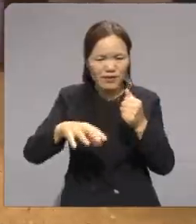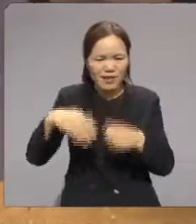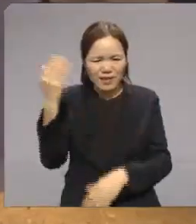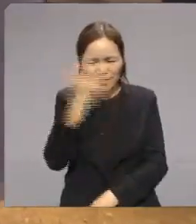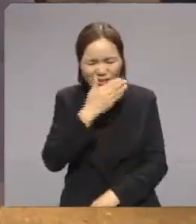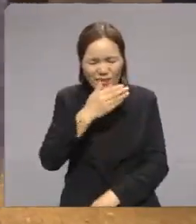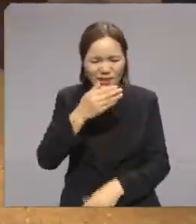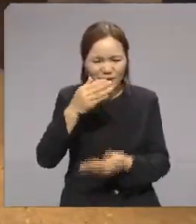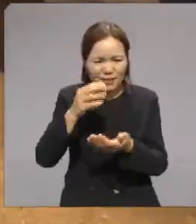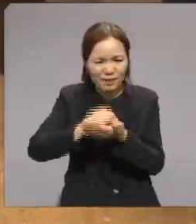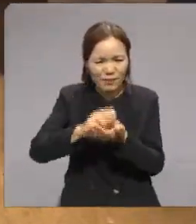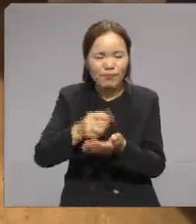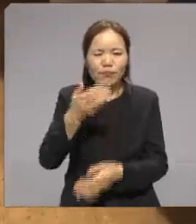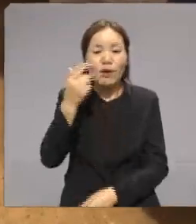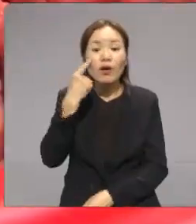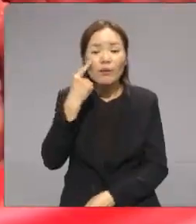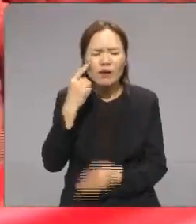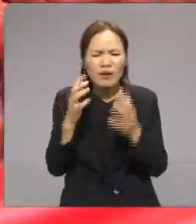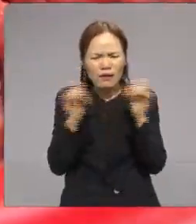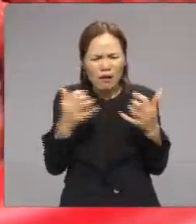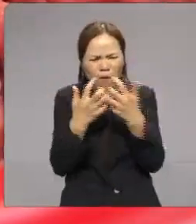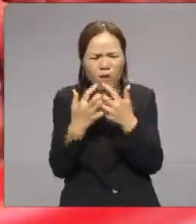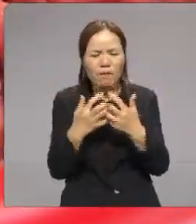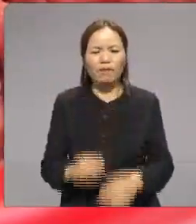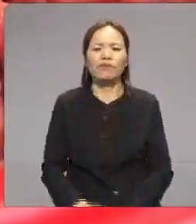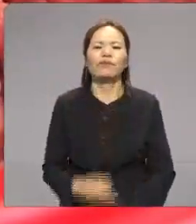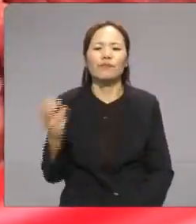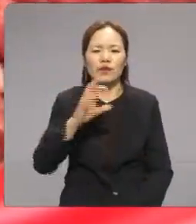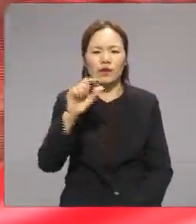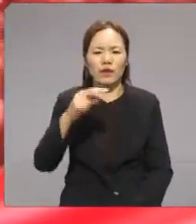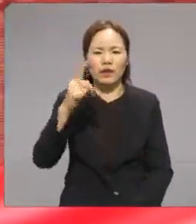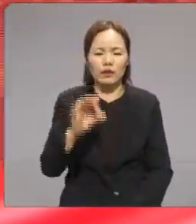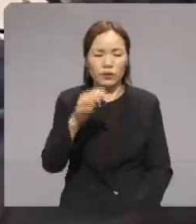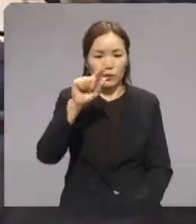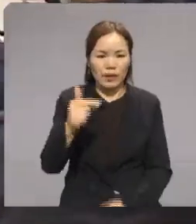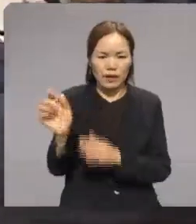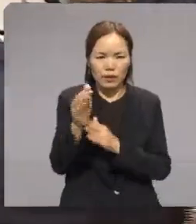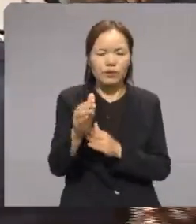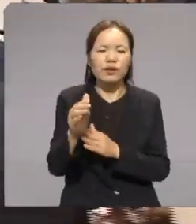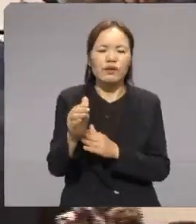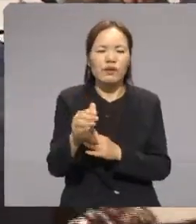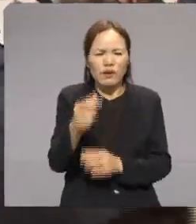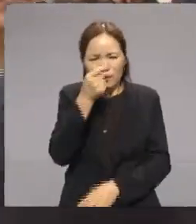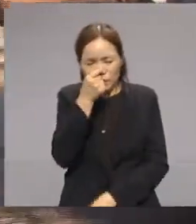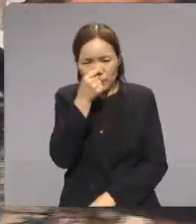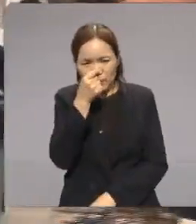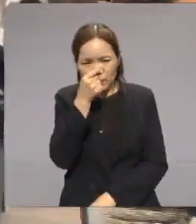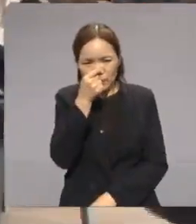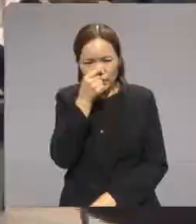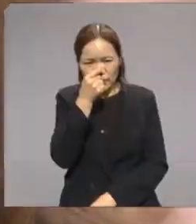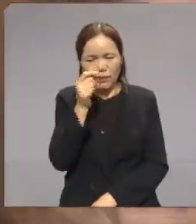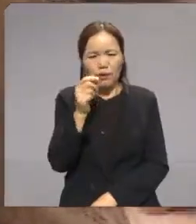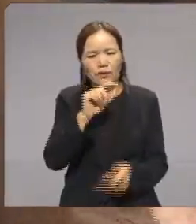맛보려는 시민들로 북새통을 이룹니다. 그뿐 아니라 안동 간고등어, 안동 소주, 안동 사냥마